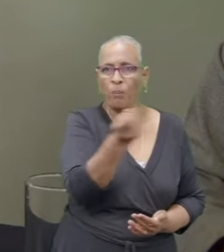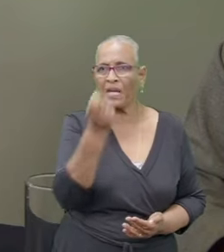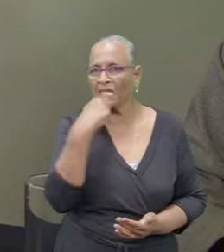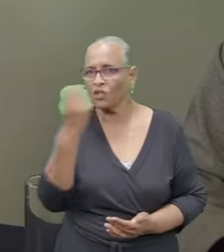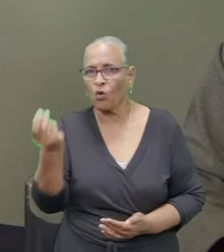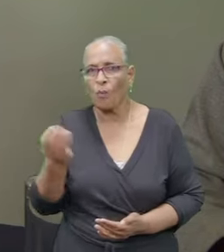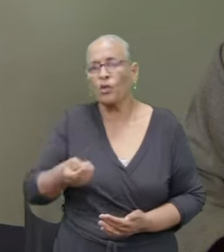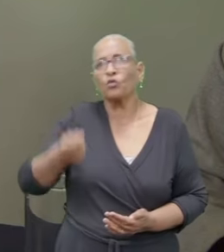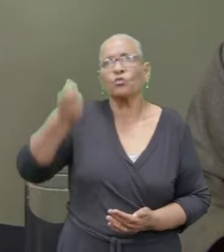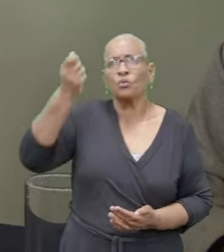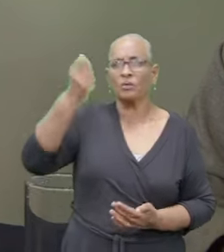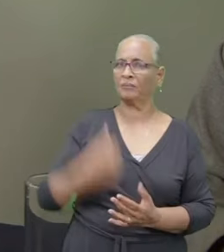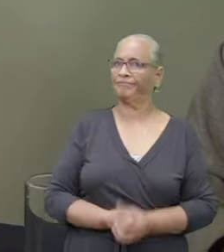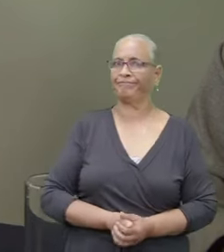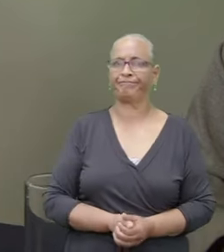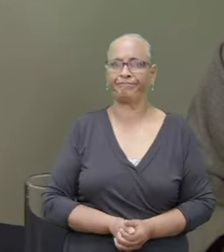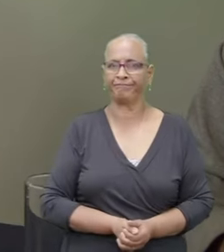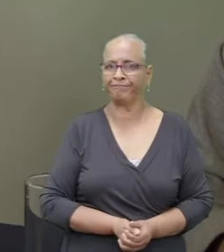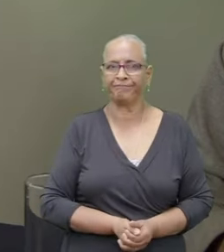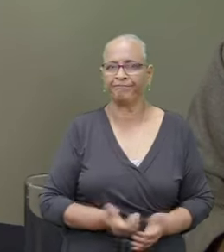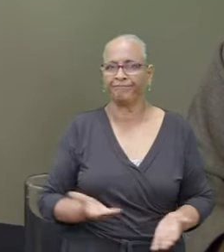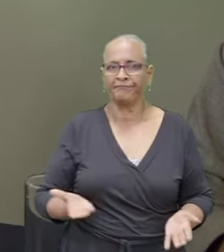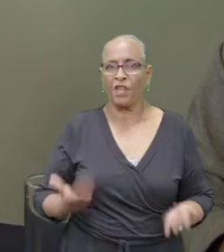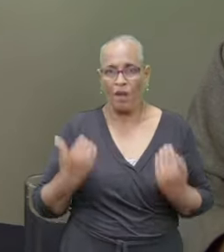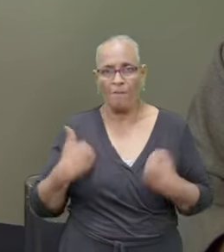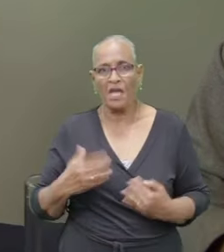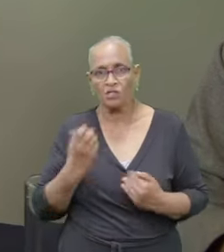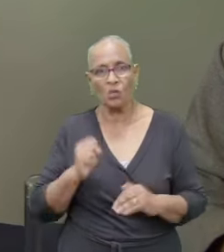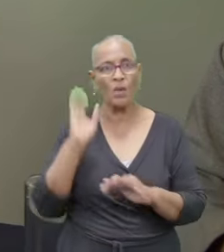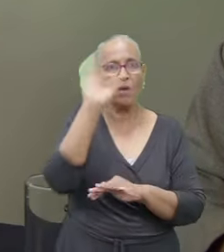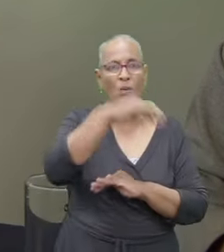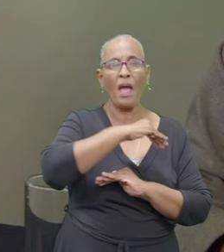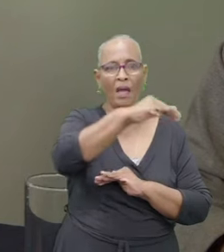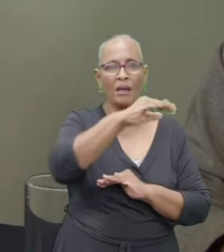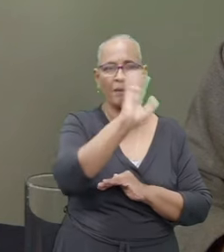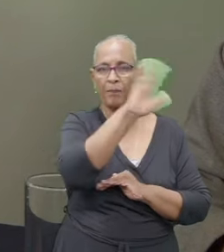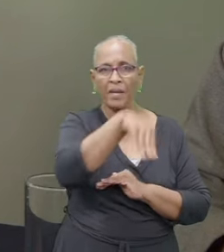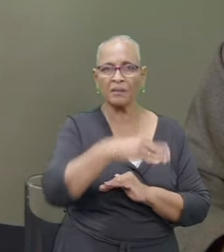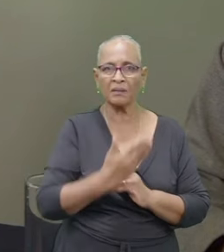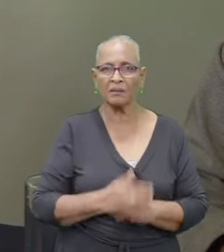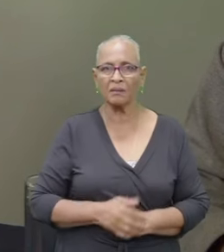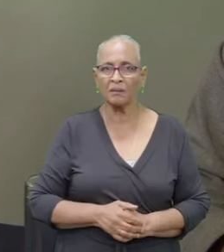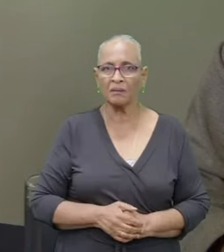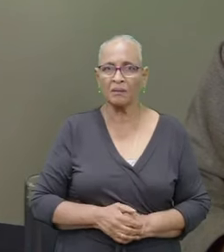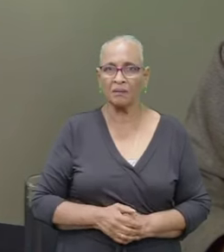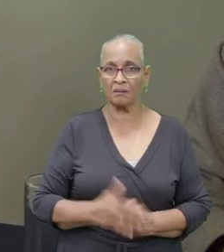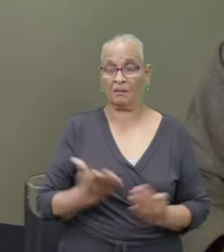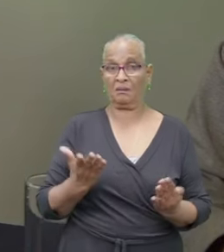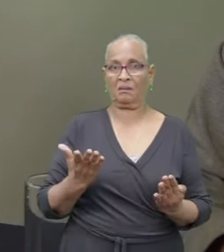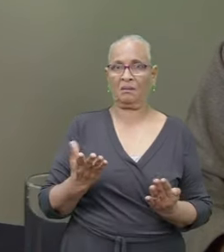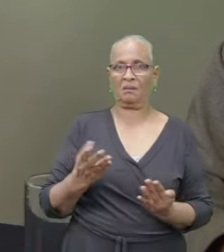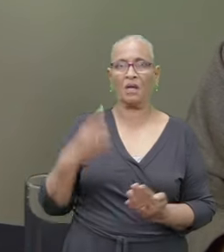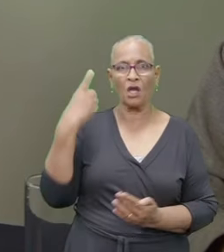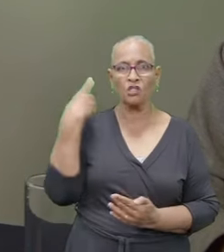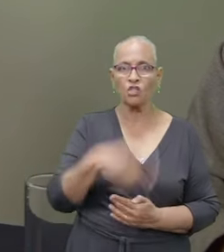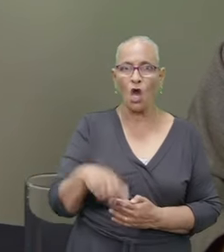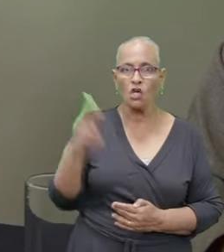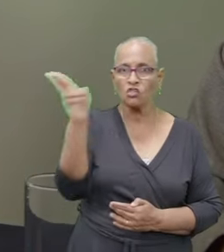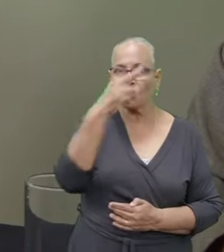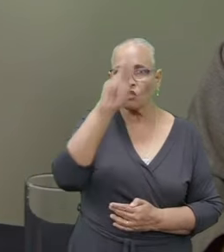Want welke garantie heeft u dat ze blijven? Oké, het is nu $1000, dan ga ik zeg